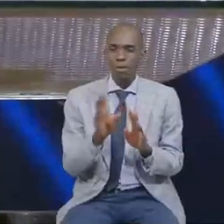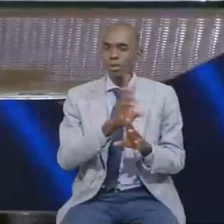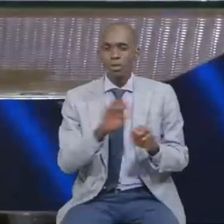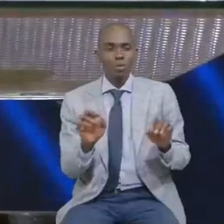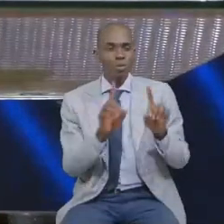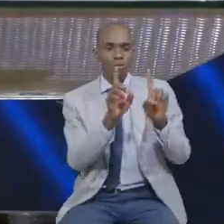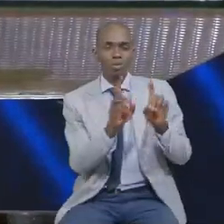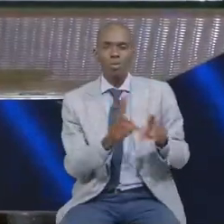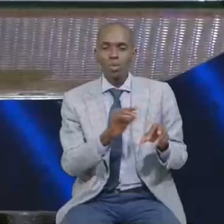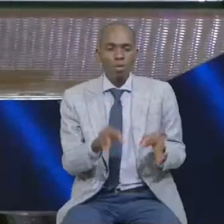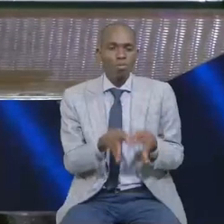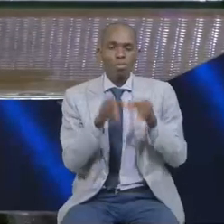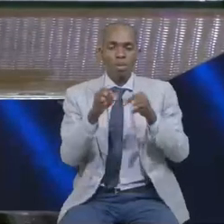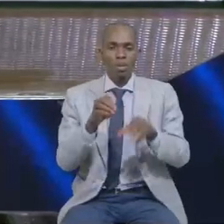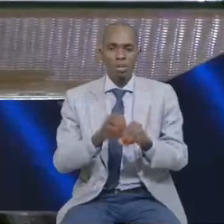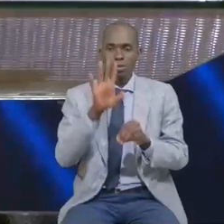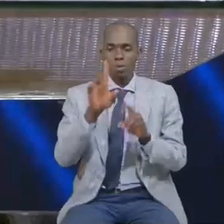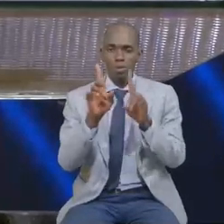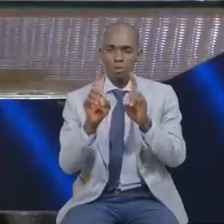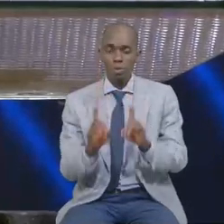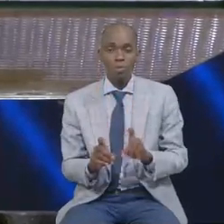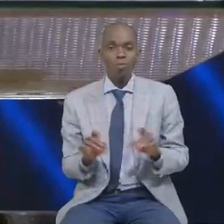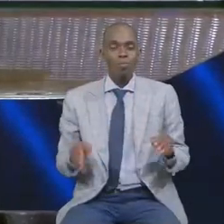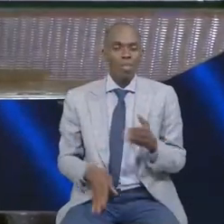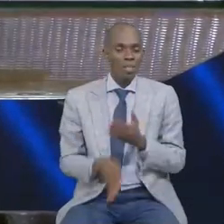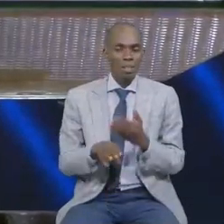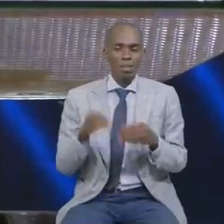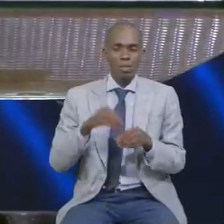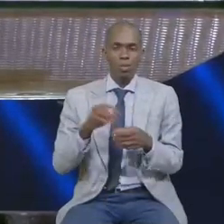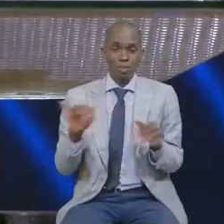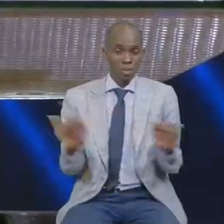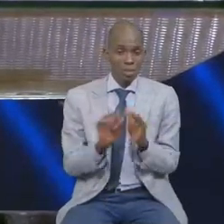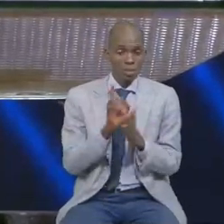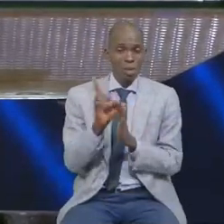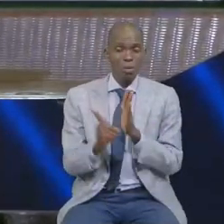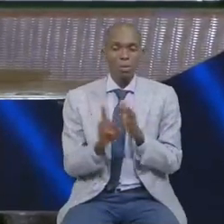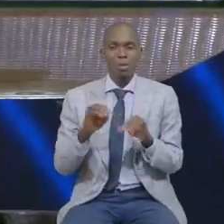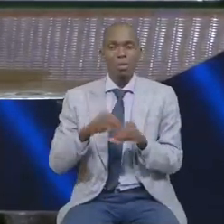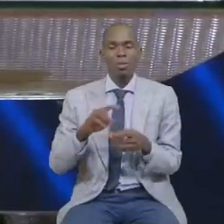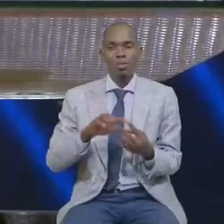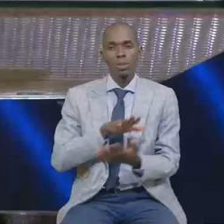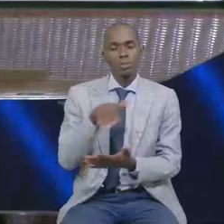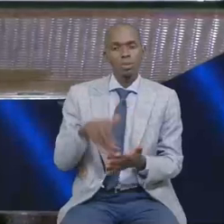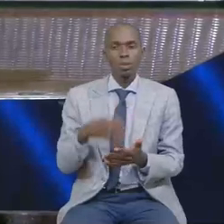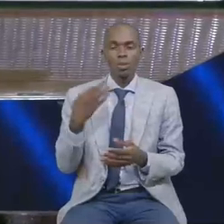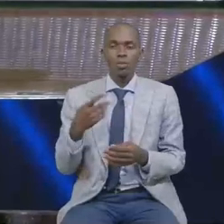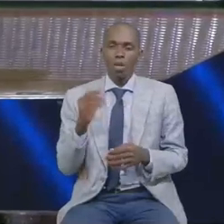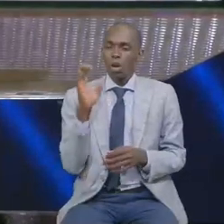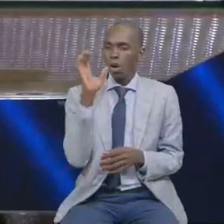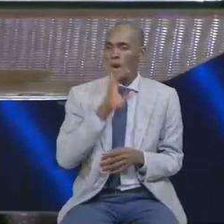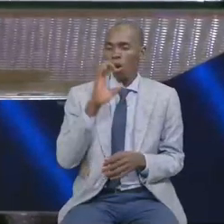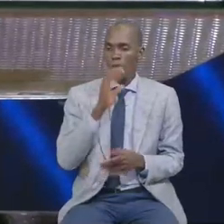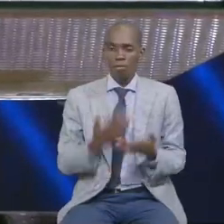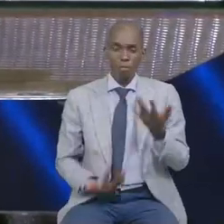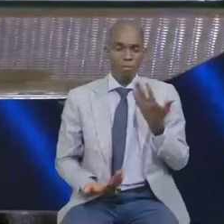fournaise ardente. Il n'y aura pas de retard. Vous serez jetés au milieu d'une fournaise ardente.